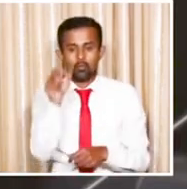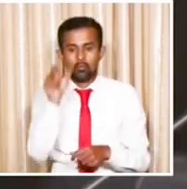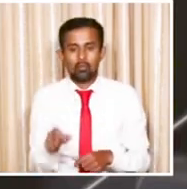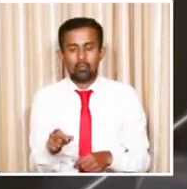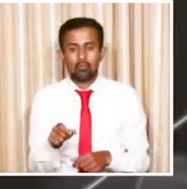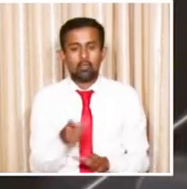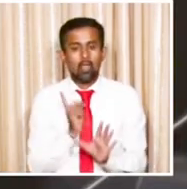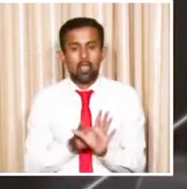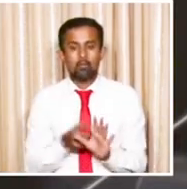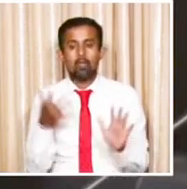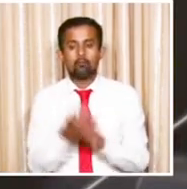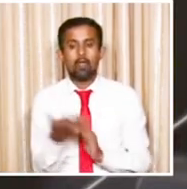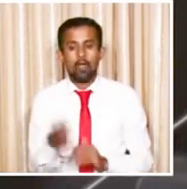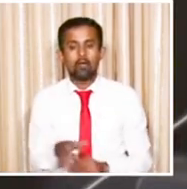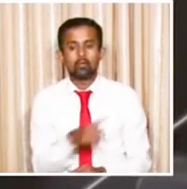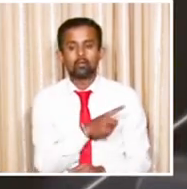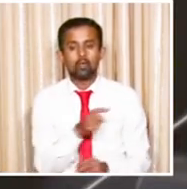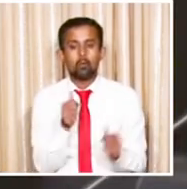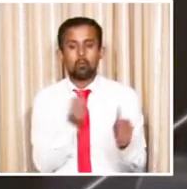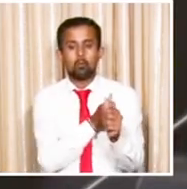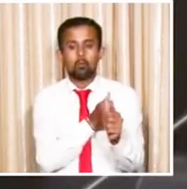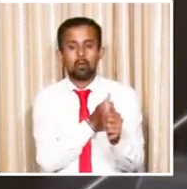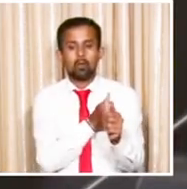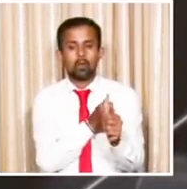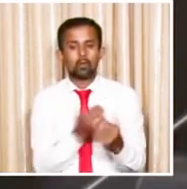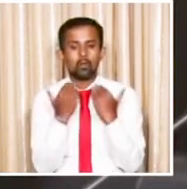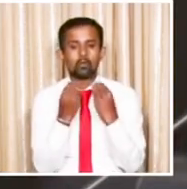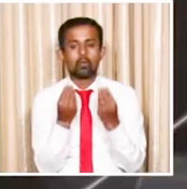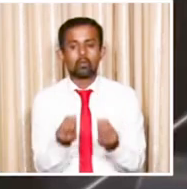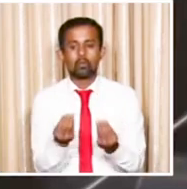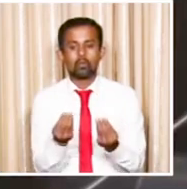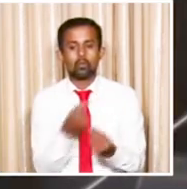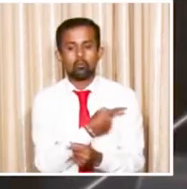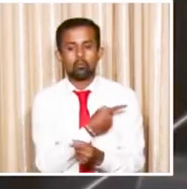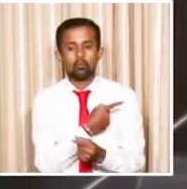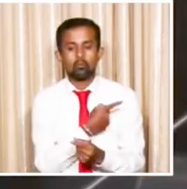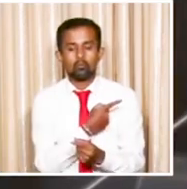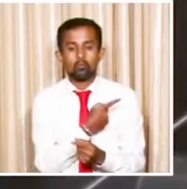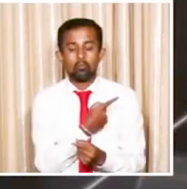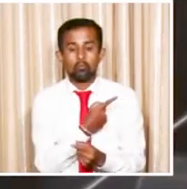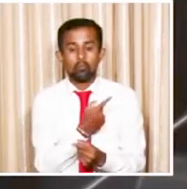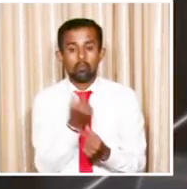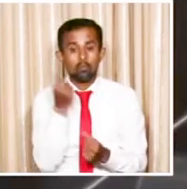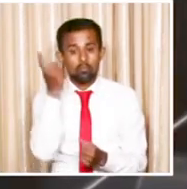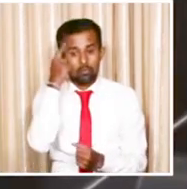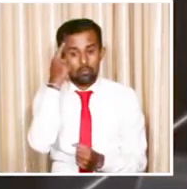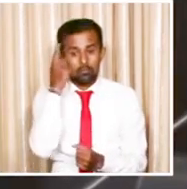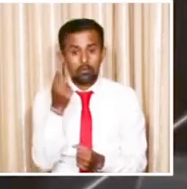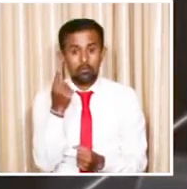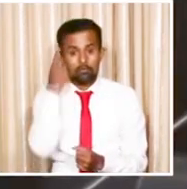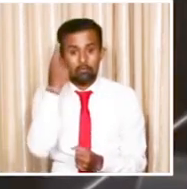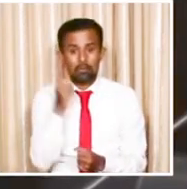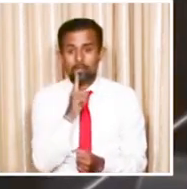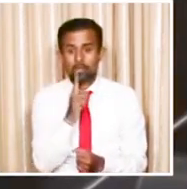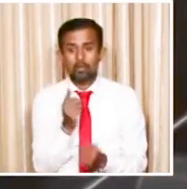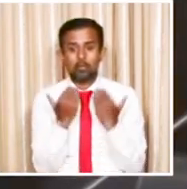කවුද මේව හැමදේම කරලා තියෙන්නේ? කවුද මේව පිටිපස්ස ඉඳලා තියෙන්නේ? කවුද මේ වලට උපදෙස් දීලා තියෙන්නේ? කවුද මේ වලට ප්‍රමාණික දැනුමක් තියෙනවා කියලා විශේෂඥයෝ